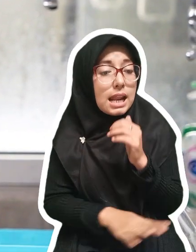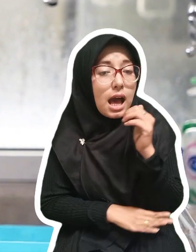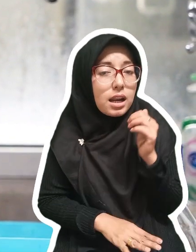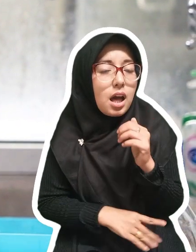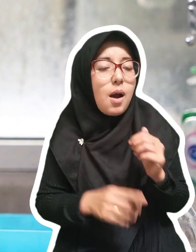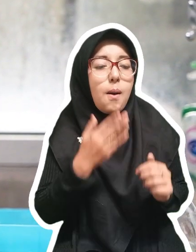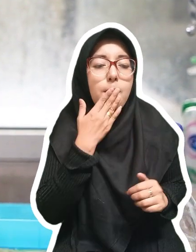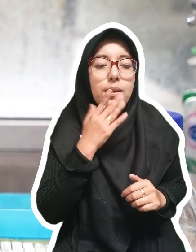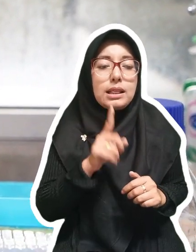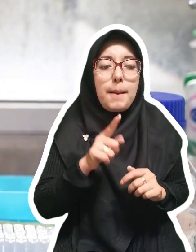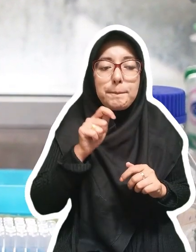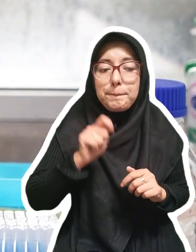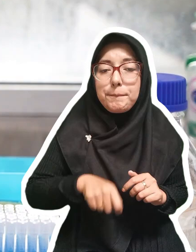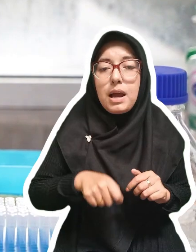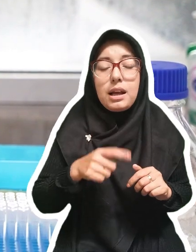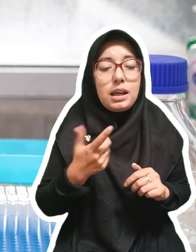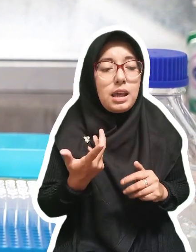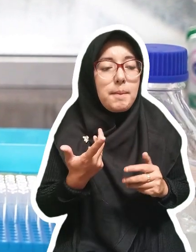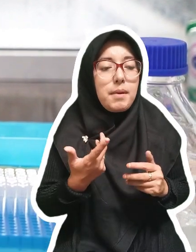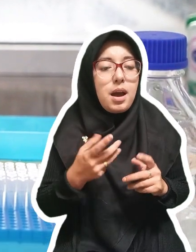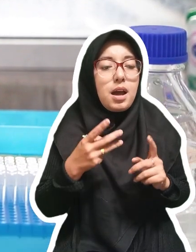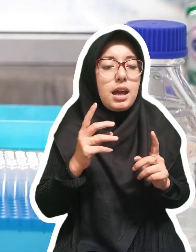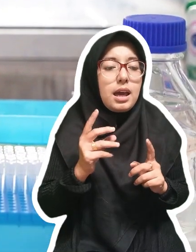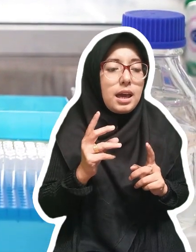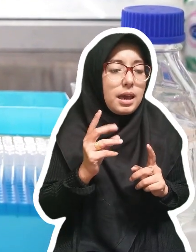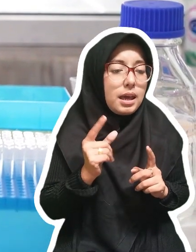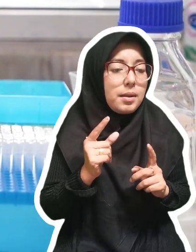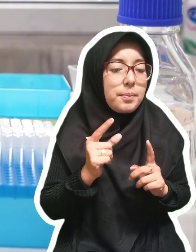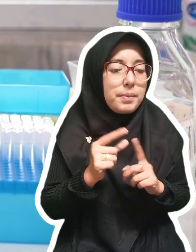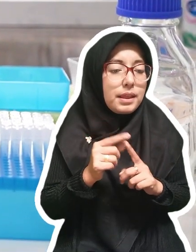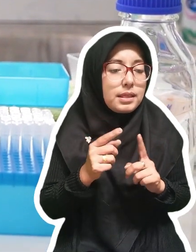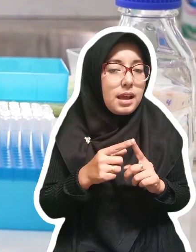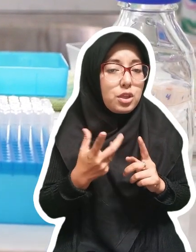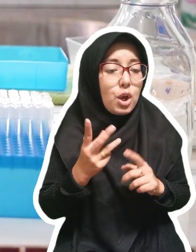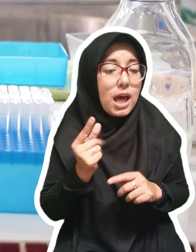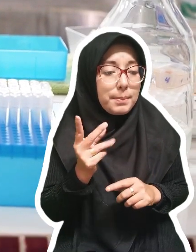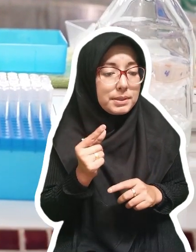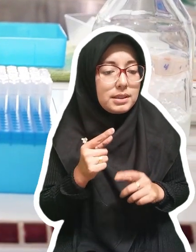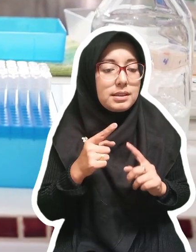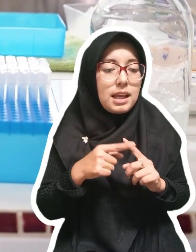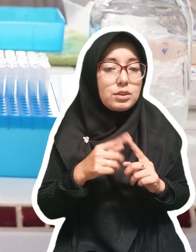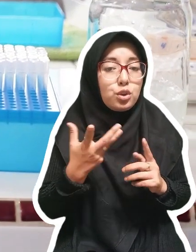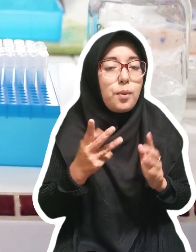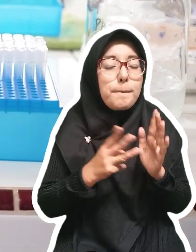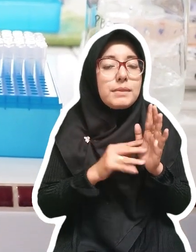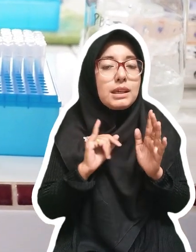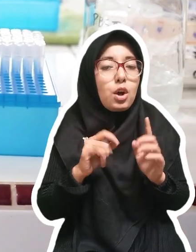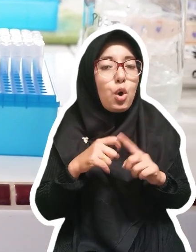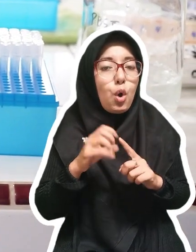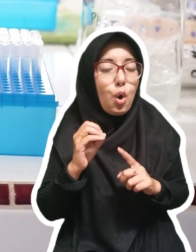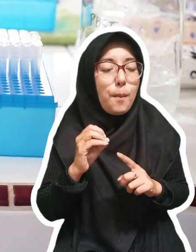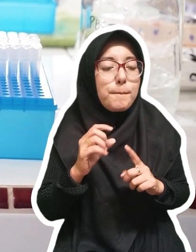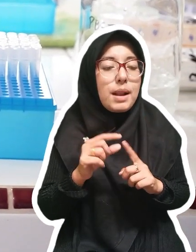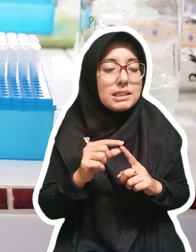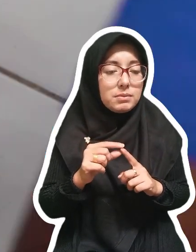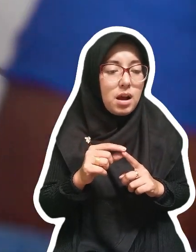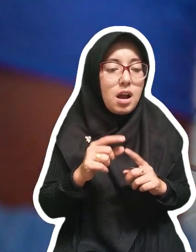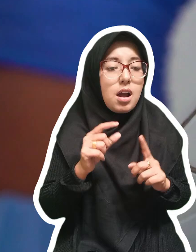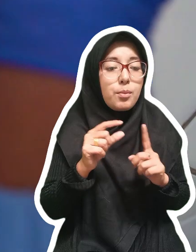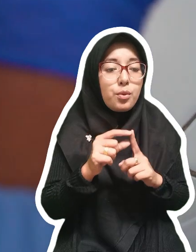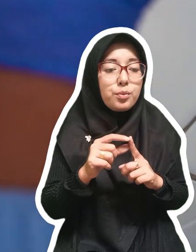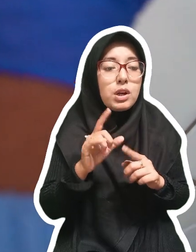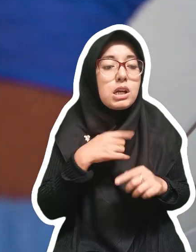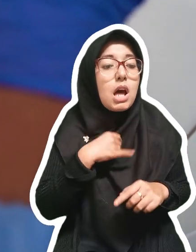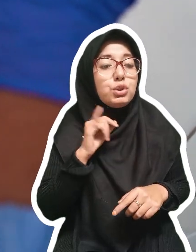kita menggunakan RBT atau Rapid Blood Test untuk Mycoplasma, fluorum,